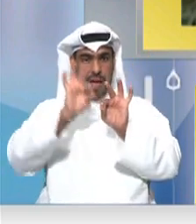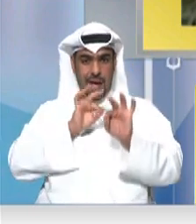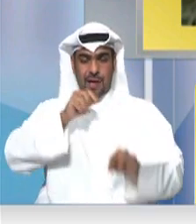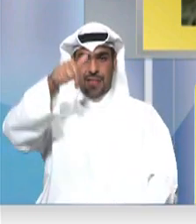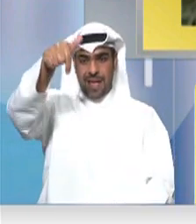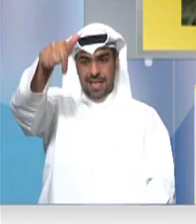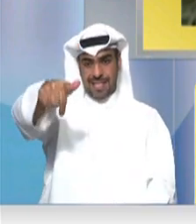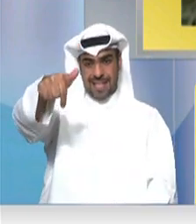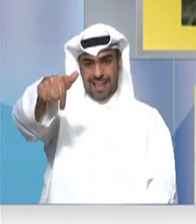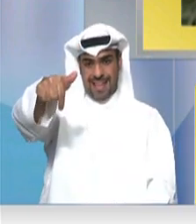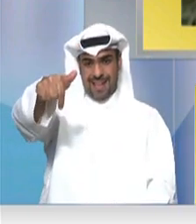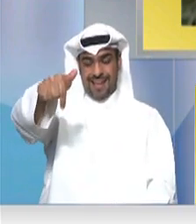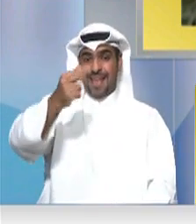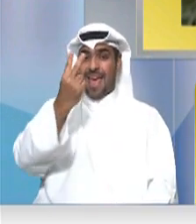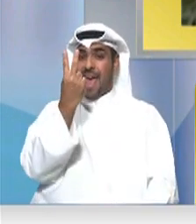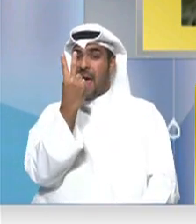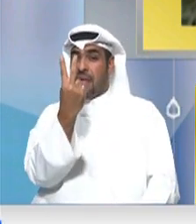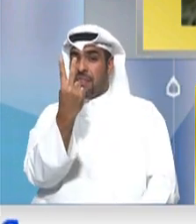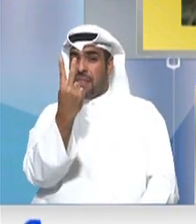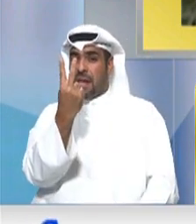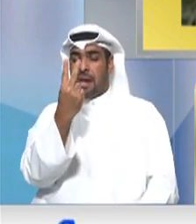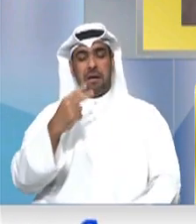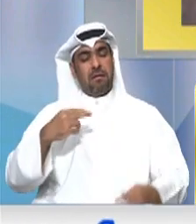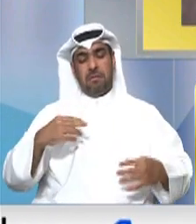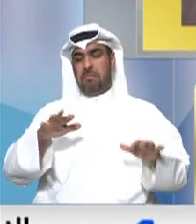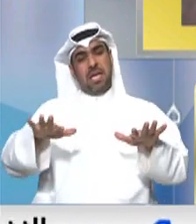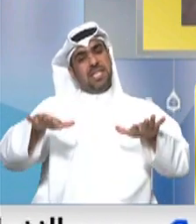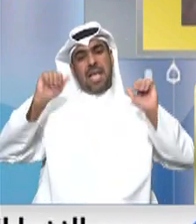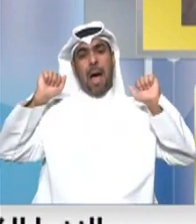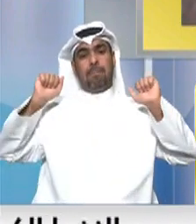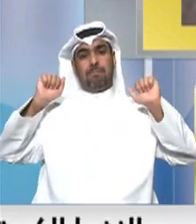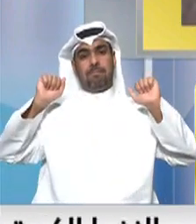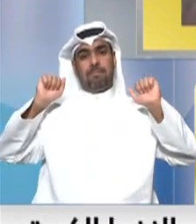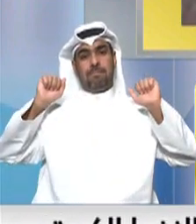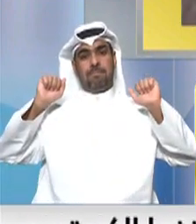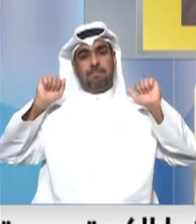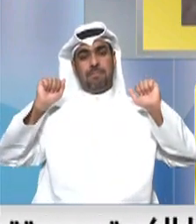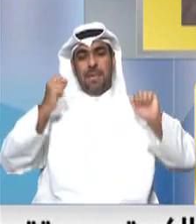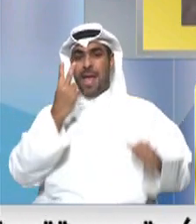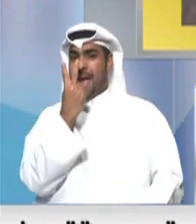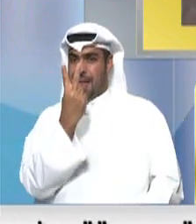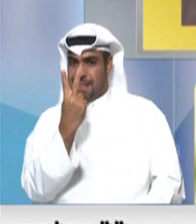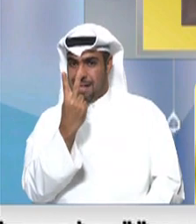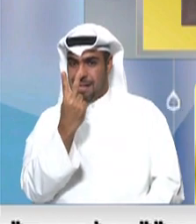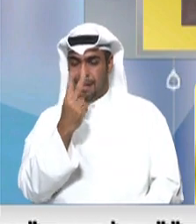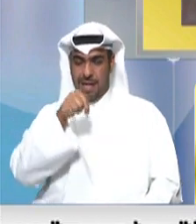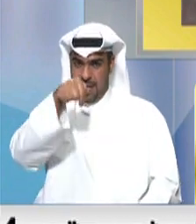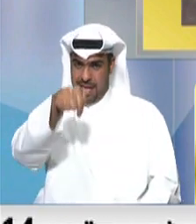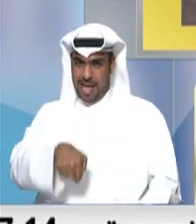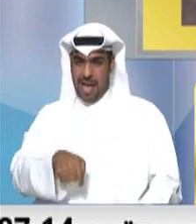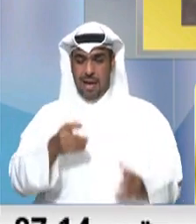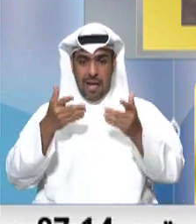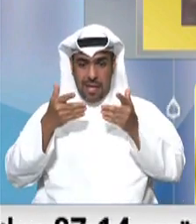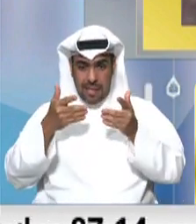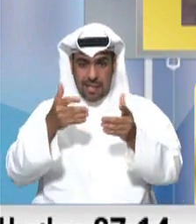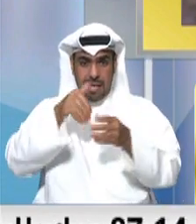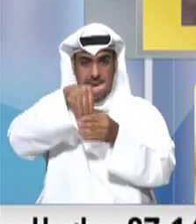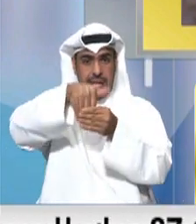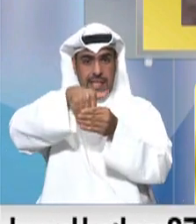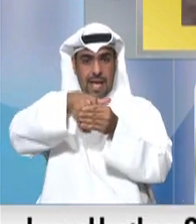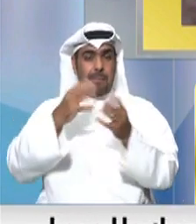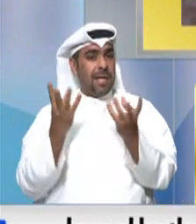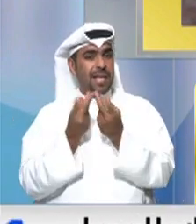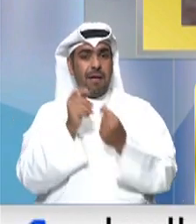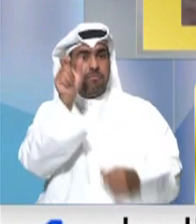الذي يميز هذه الانتخابات تحديدا وجود شخصيات مخضرمة في السياسة الإيرانية، لا سيما نحن هنا نتحدث عن رئيس البرلمان